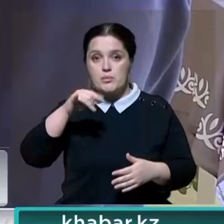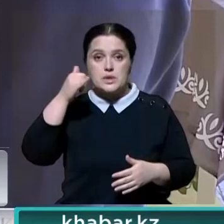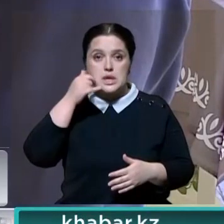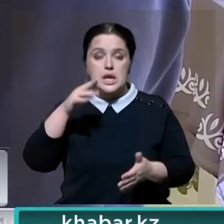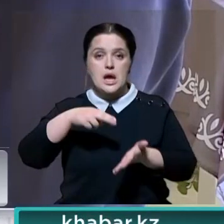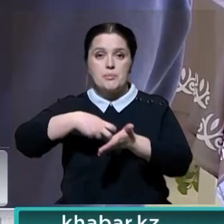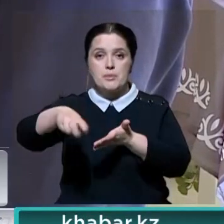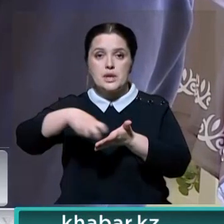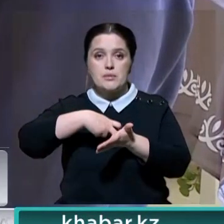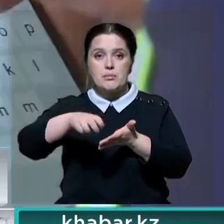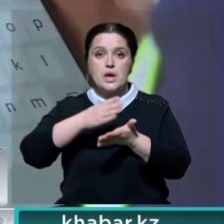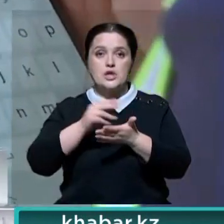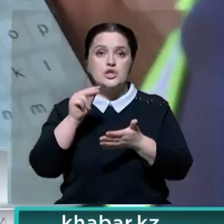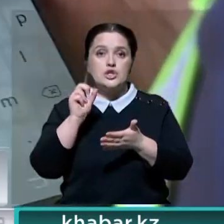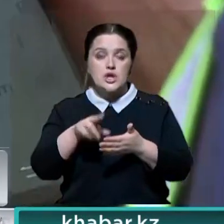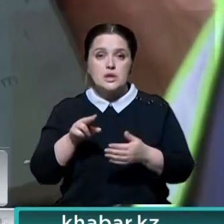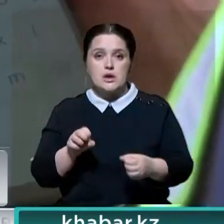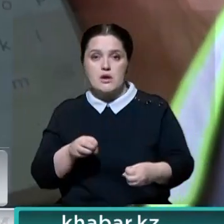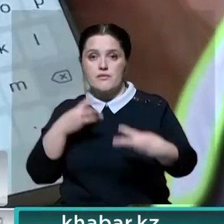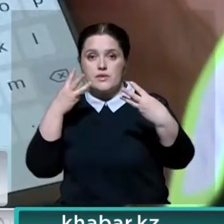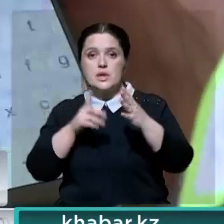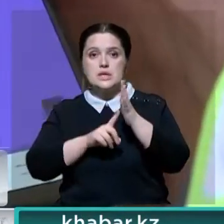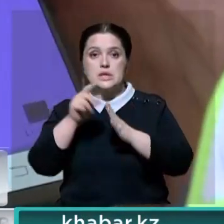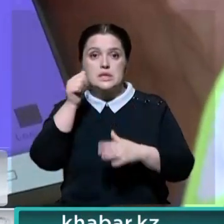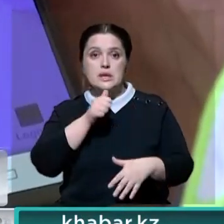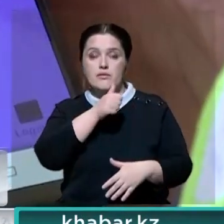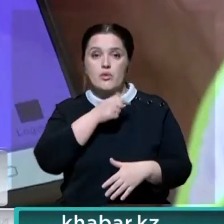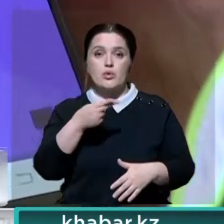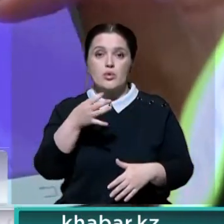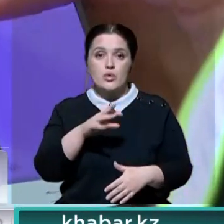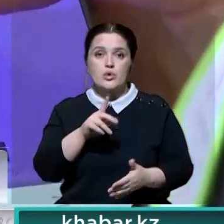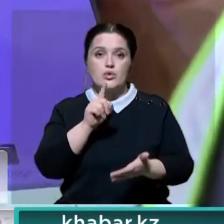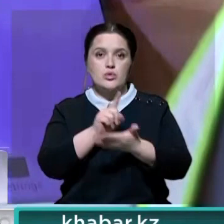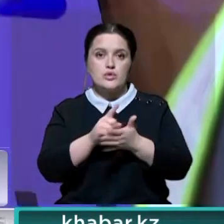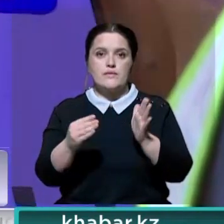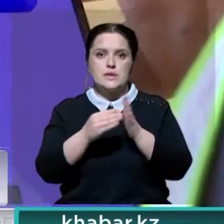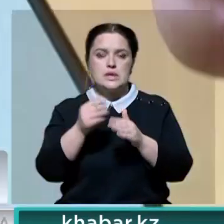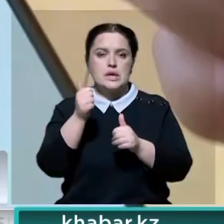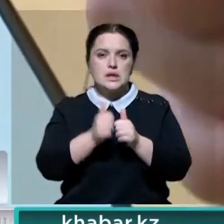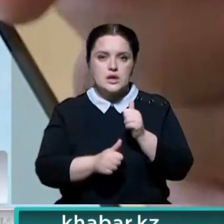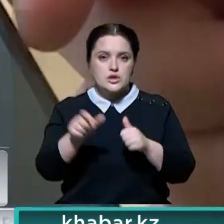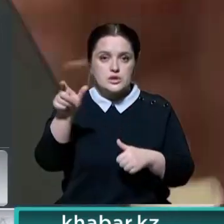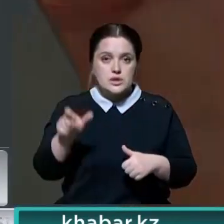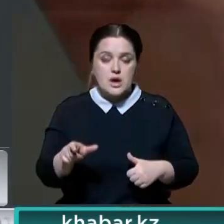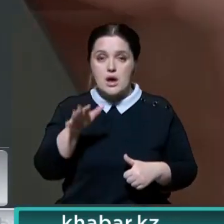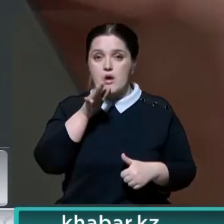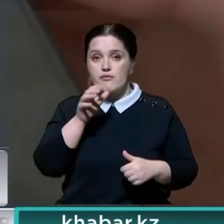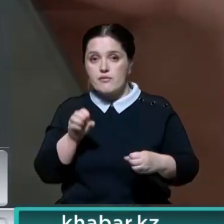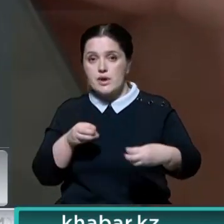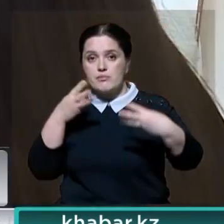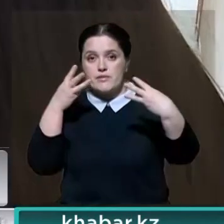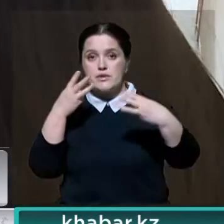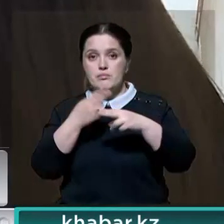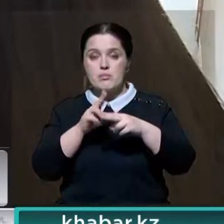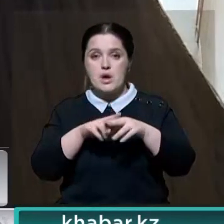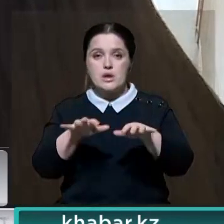Для переписки есть специальный чат, а видеозвонок начинается с секретного кода, который должен ввести каждый собеседник. Во